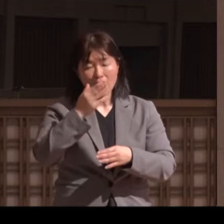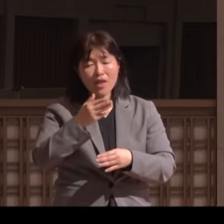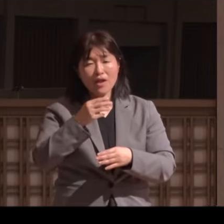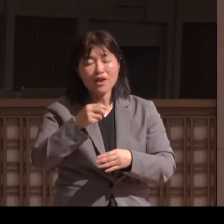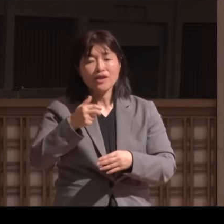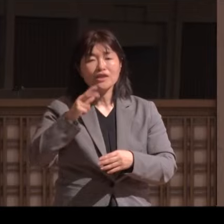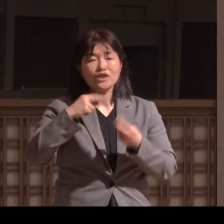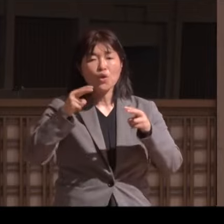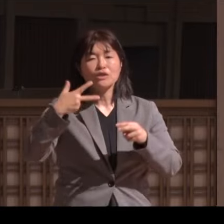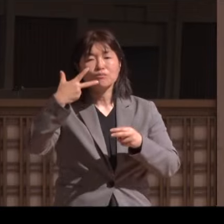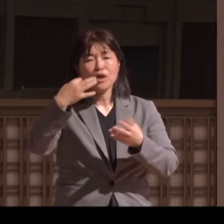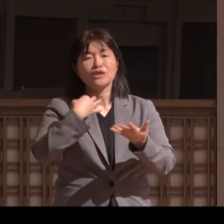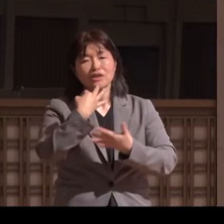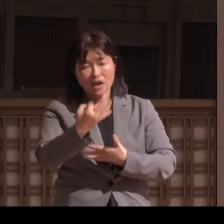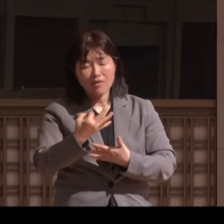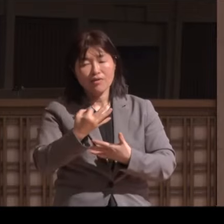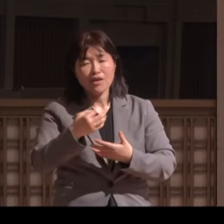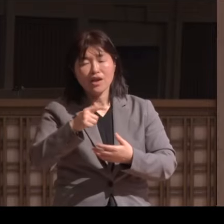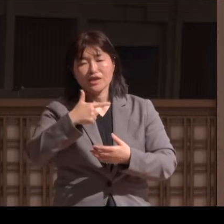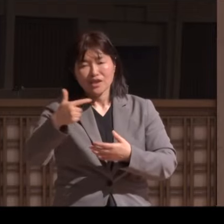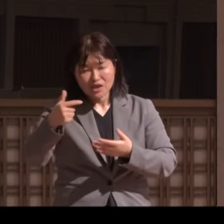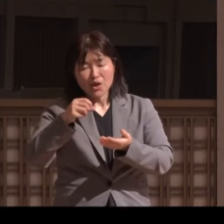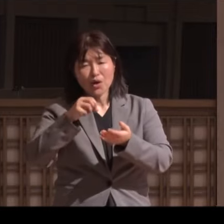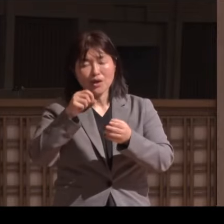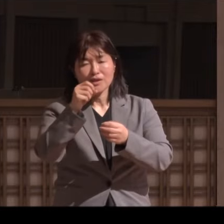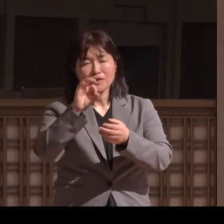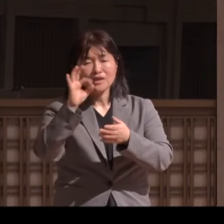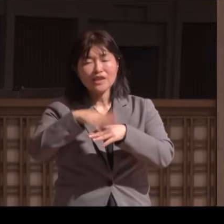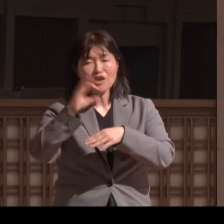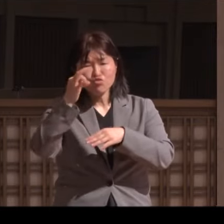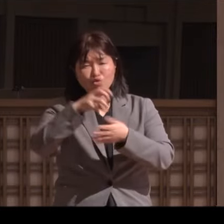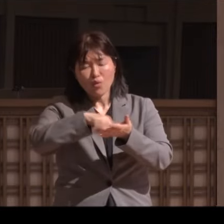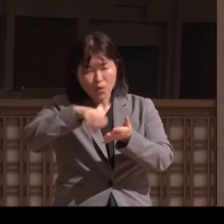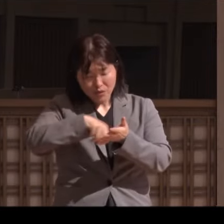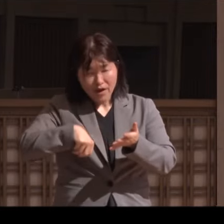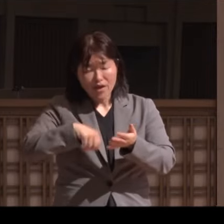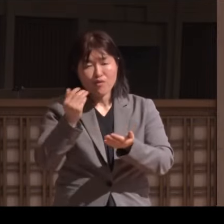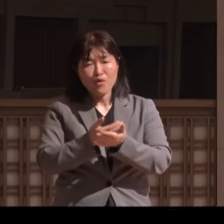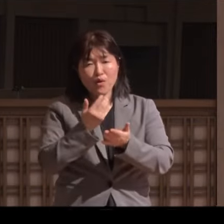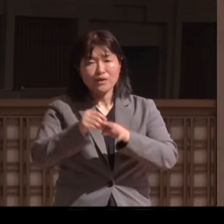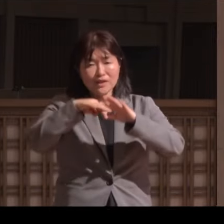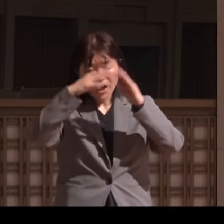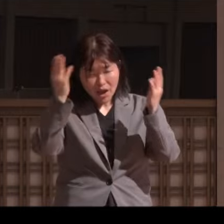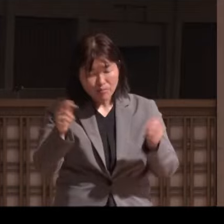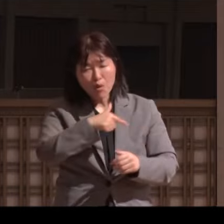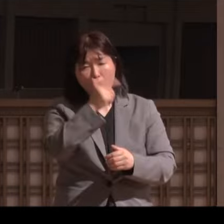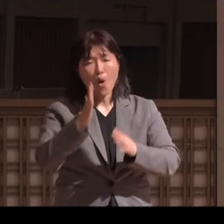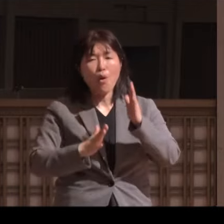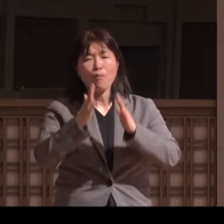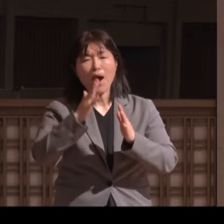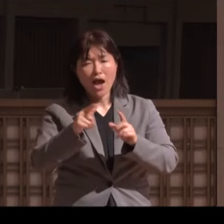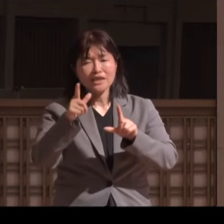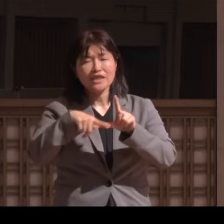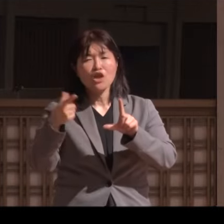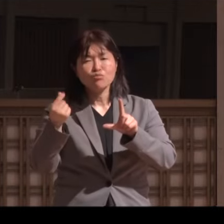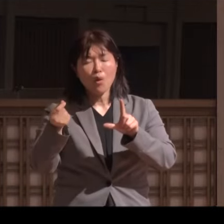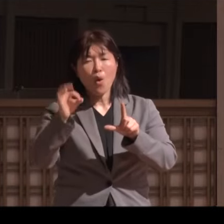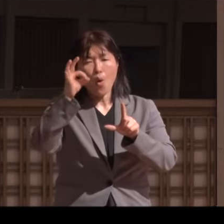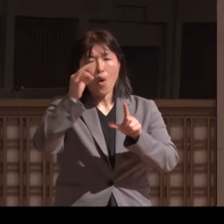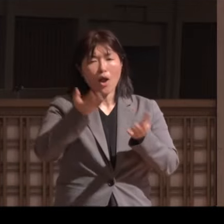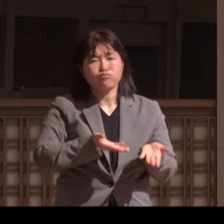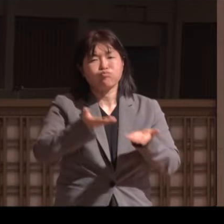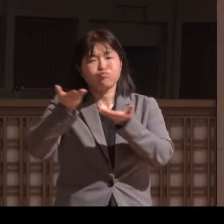てそして色々諸々事務手数料を取った上でえ残りは全部え大林市のエルモの方にえ寄付さしてあのお